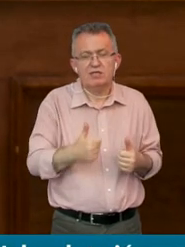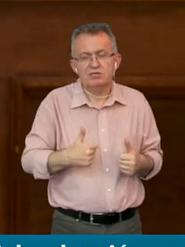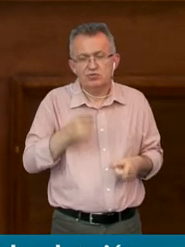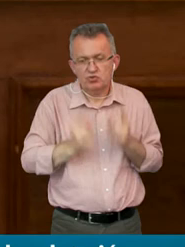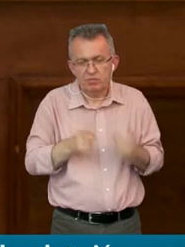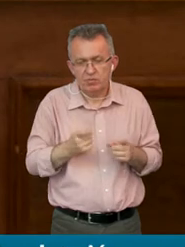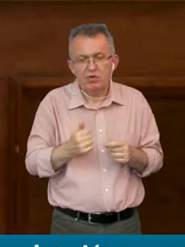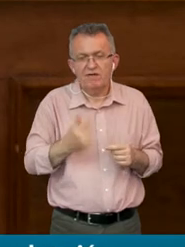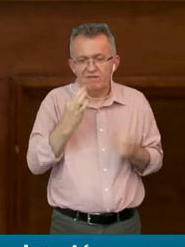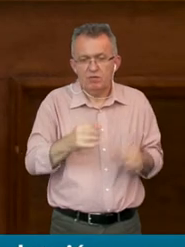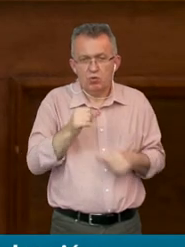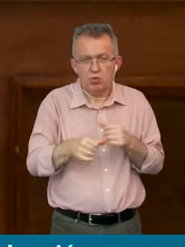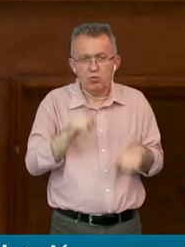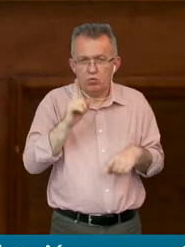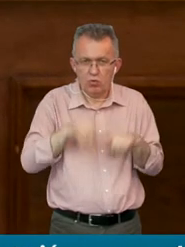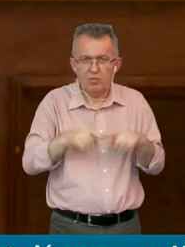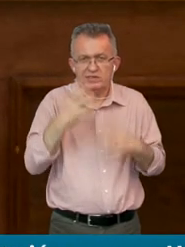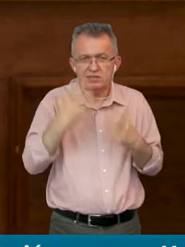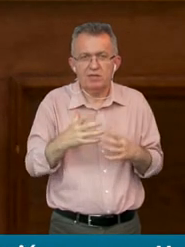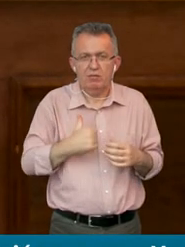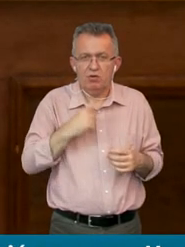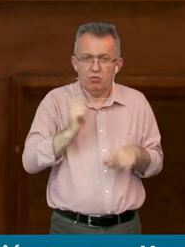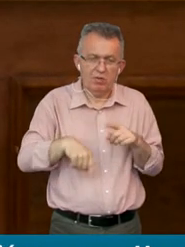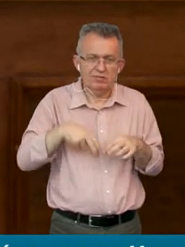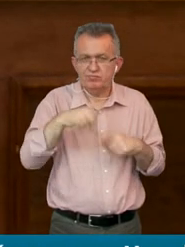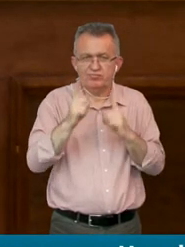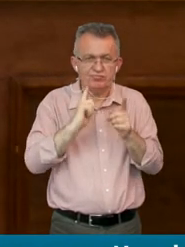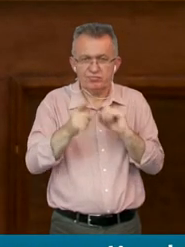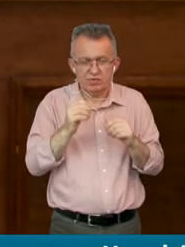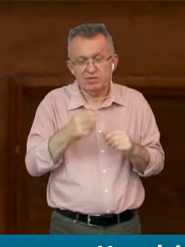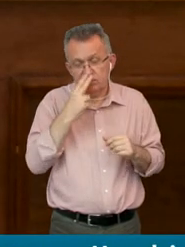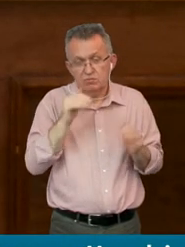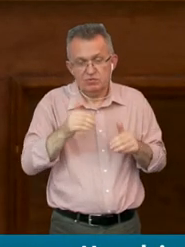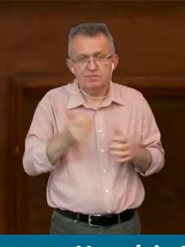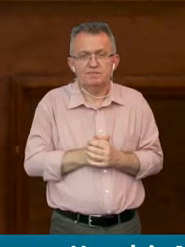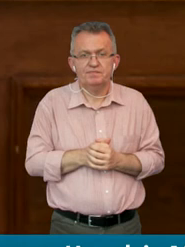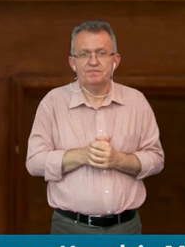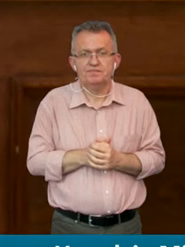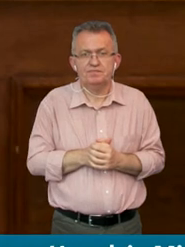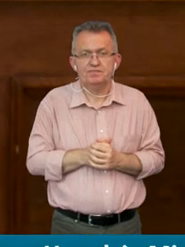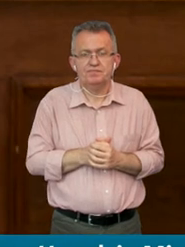skończone, żebyśmy w tym roku już mogli tam spokojnie funkcjonować i mam nadzieję, że to się wydarzy.